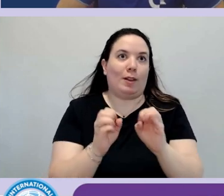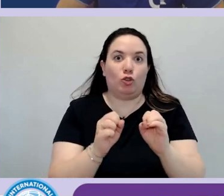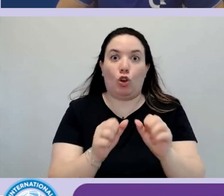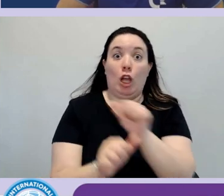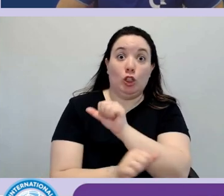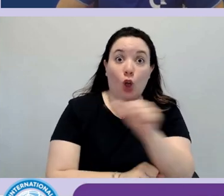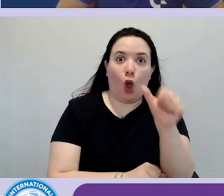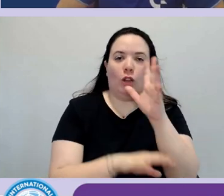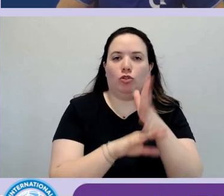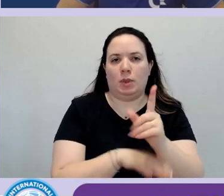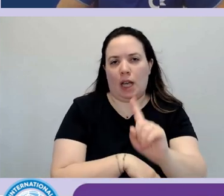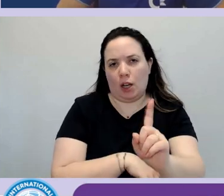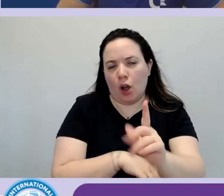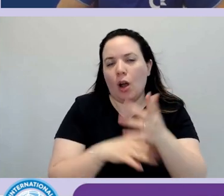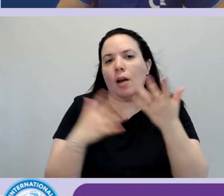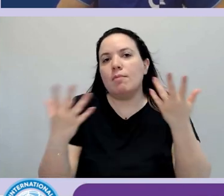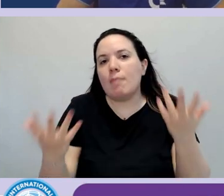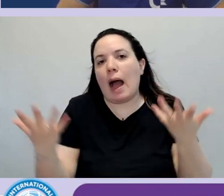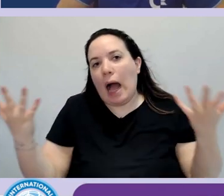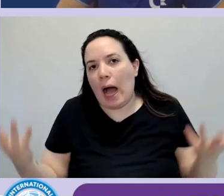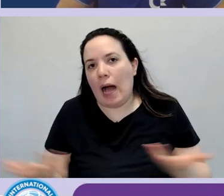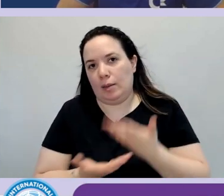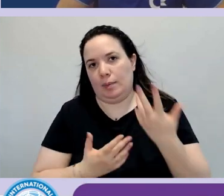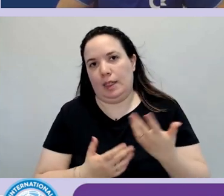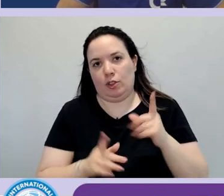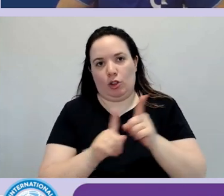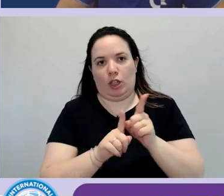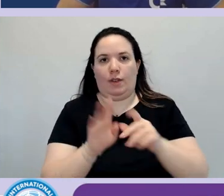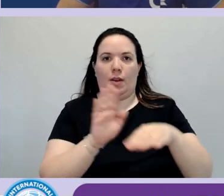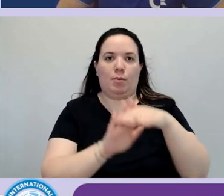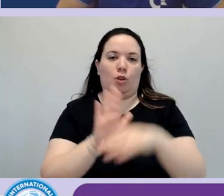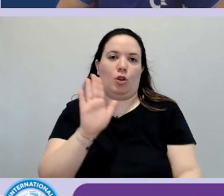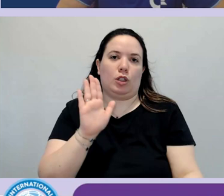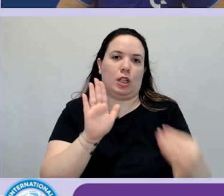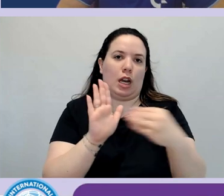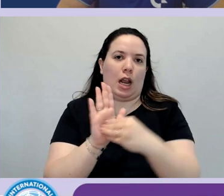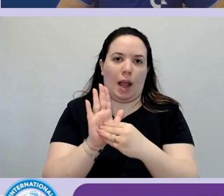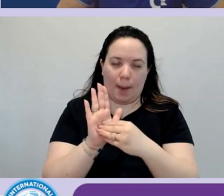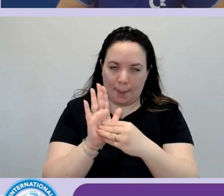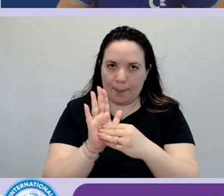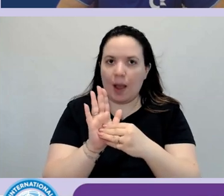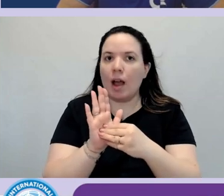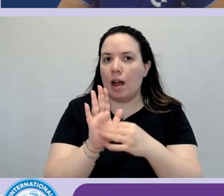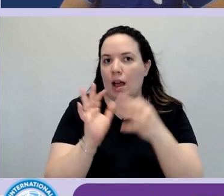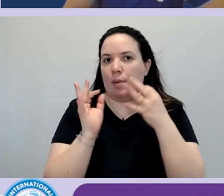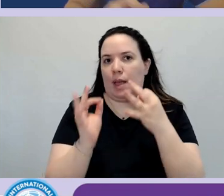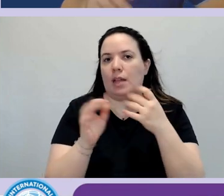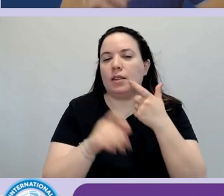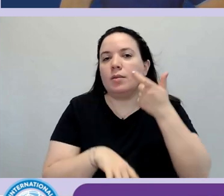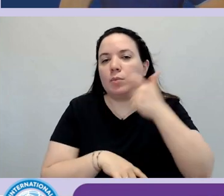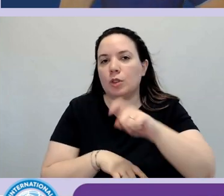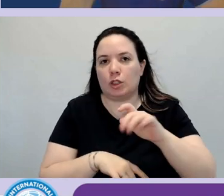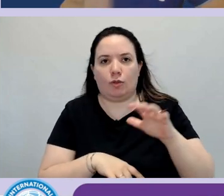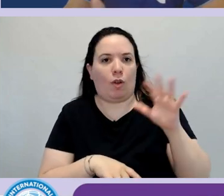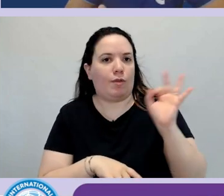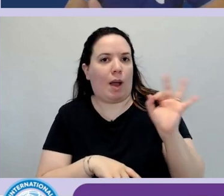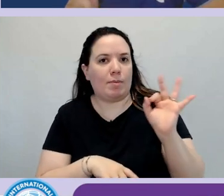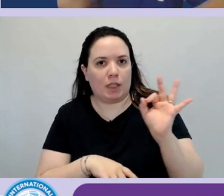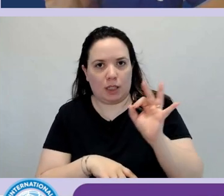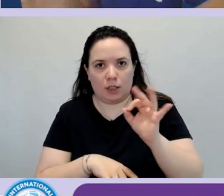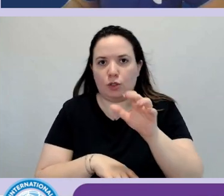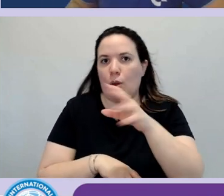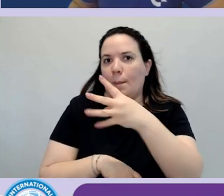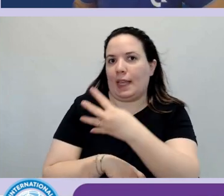l'accessibilità deve essere citata e deve essere chiaramente inserita in modo intelligente perché come Avan spiegato prima